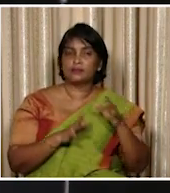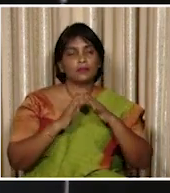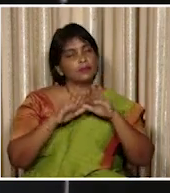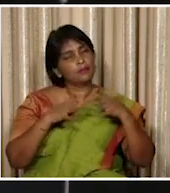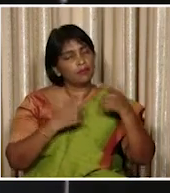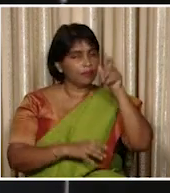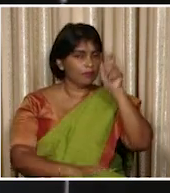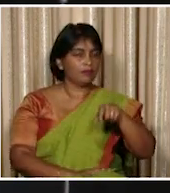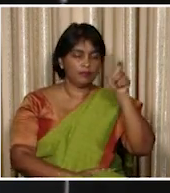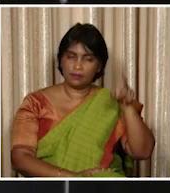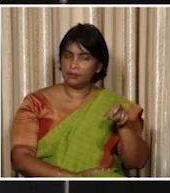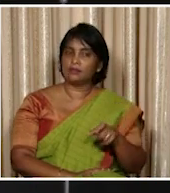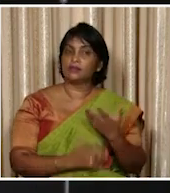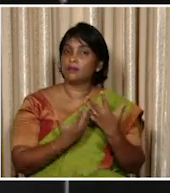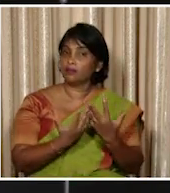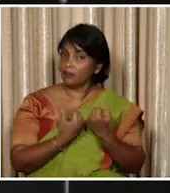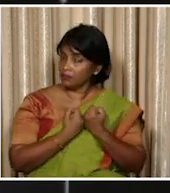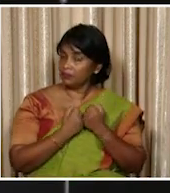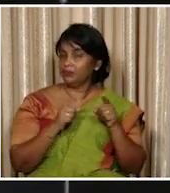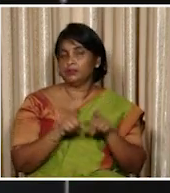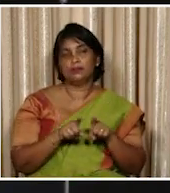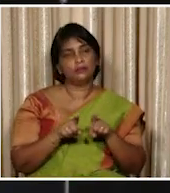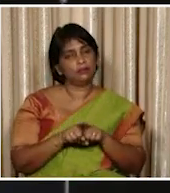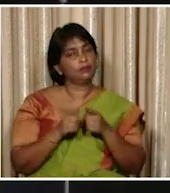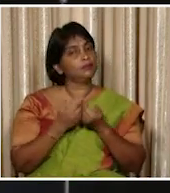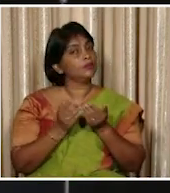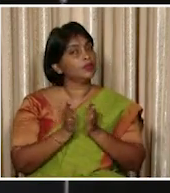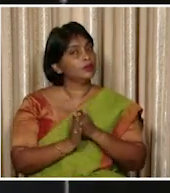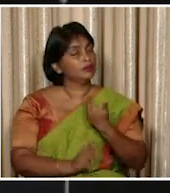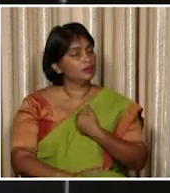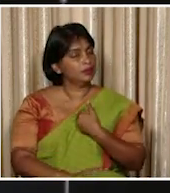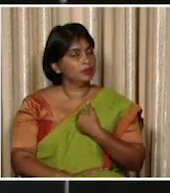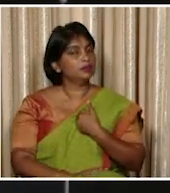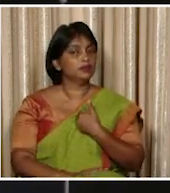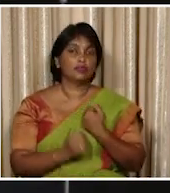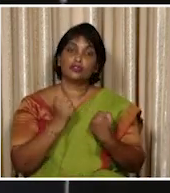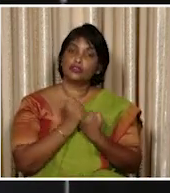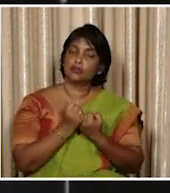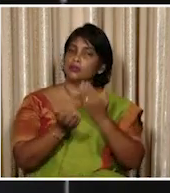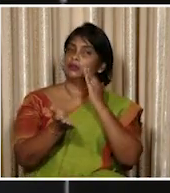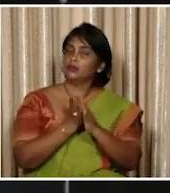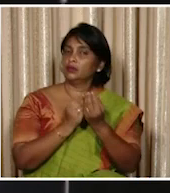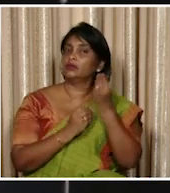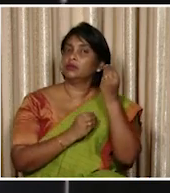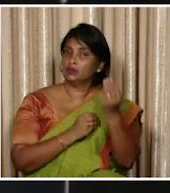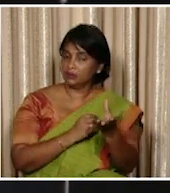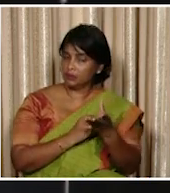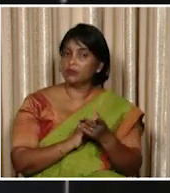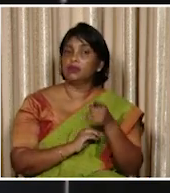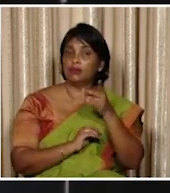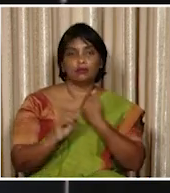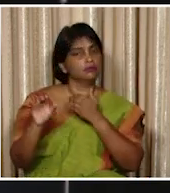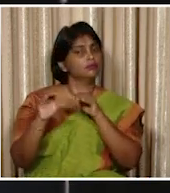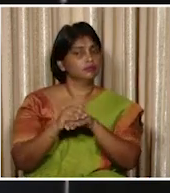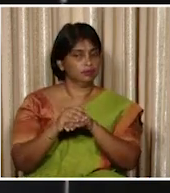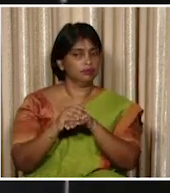ஊனாம கெனுக்குட்ட அவசிய பரதி தமான்கே ஆதாரே உதவு லபாதென்ன